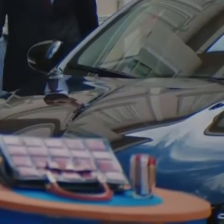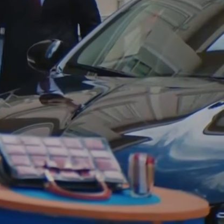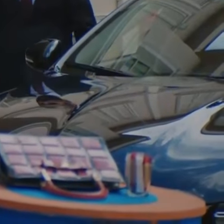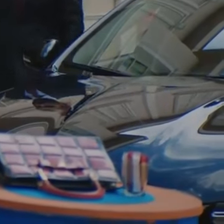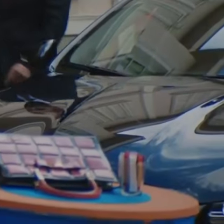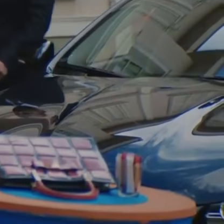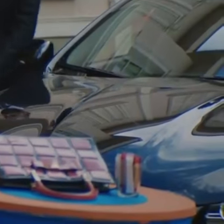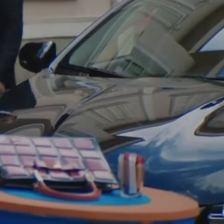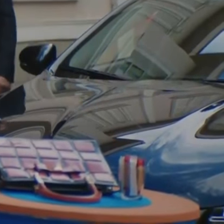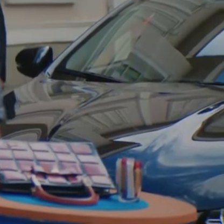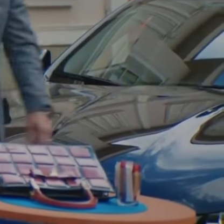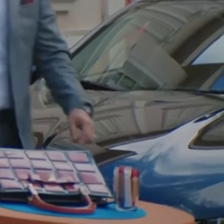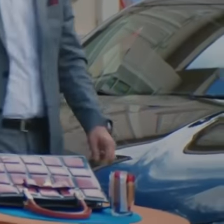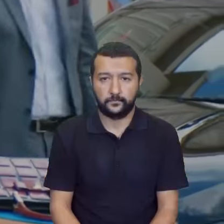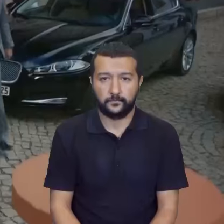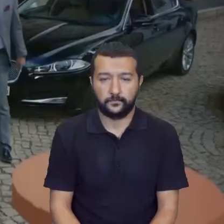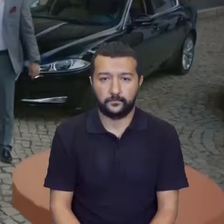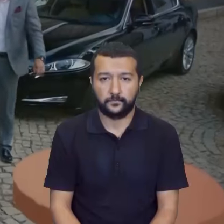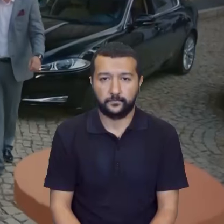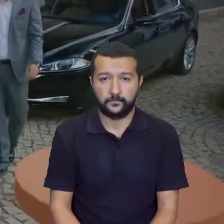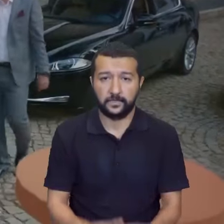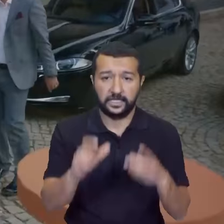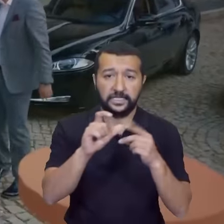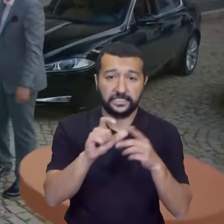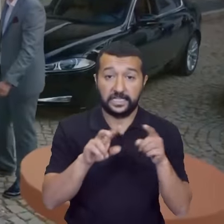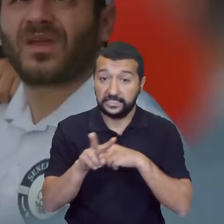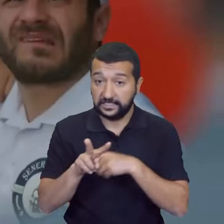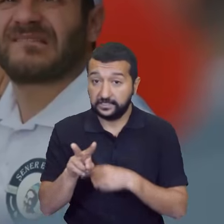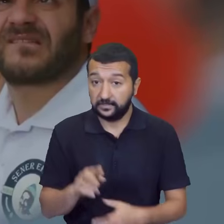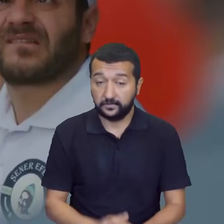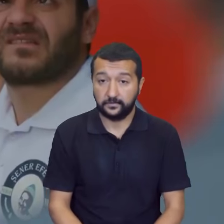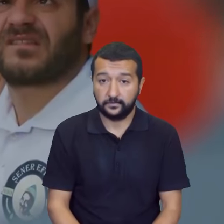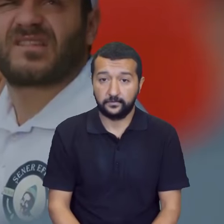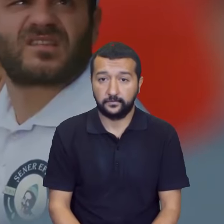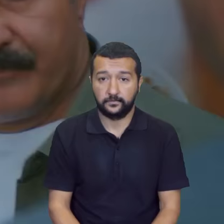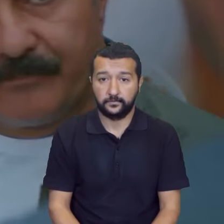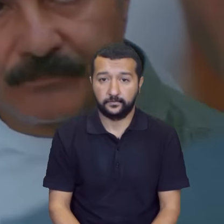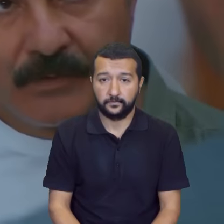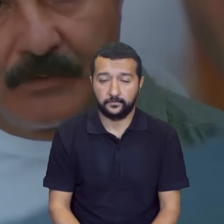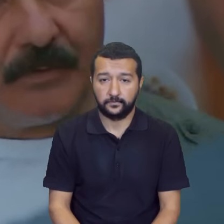Saçlarının yanları açık, uzun boylu, bıyıklı adam indi. Şener Yeşil.